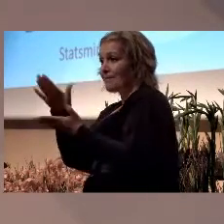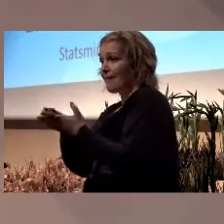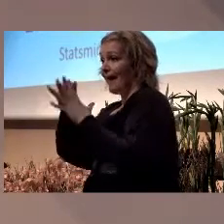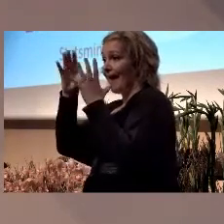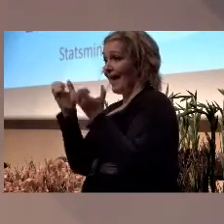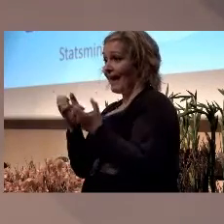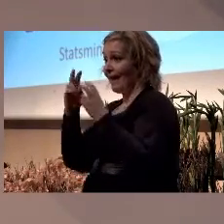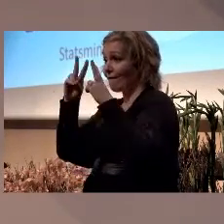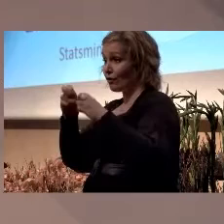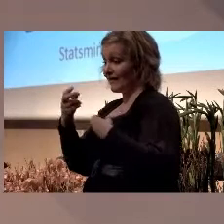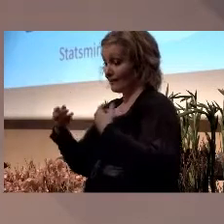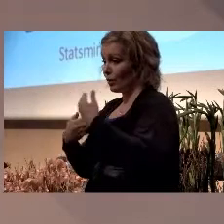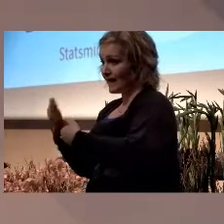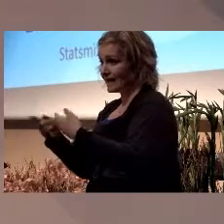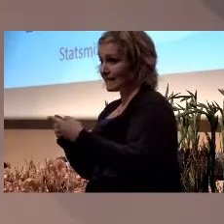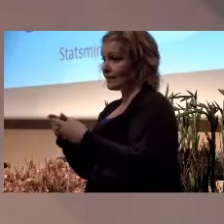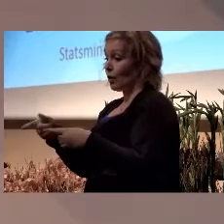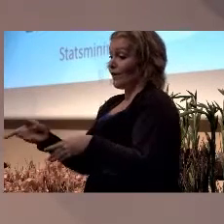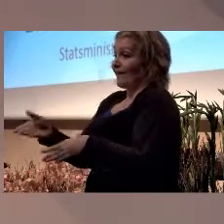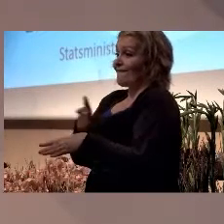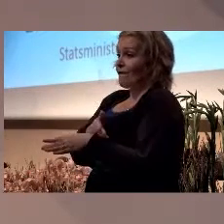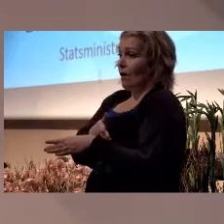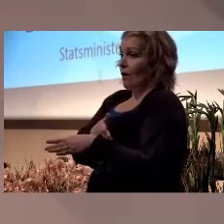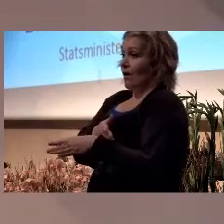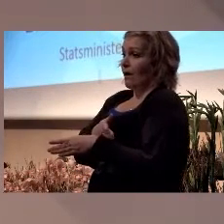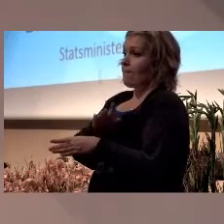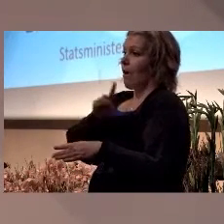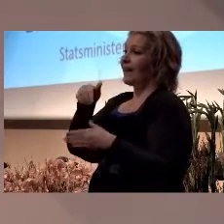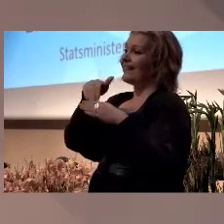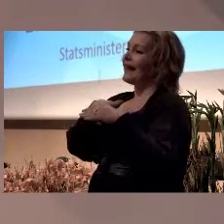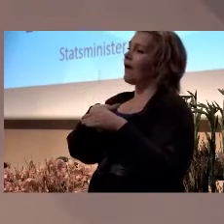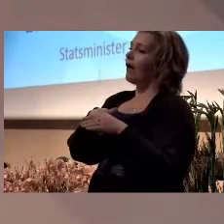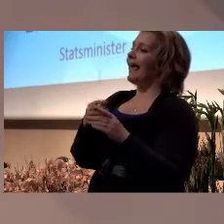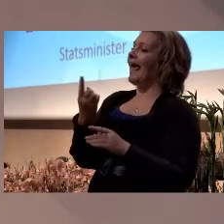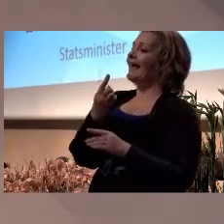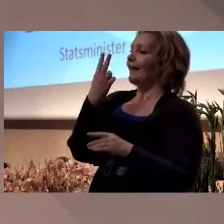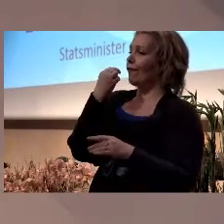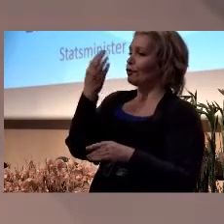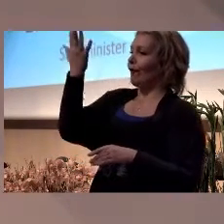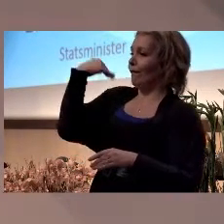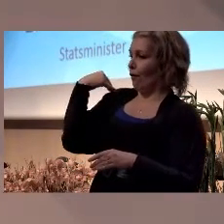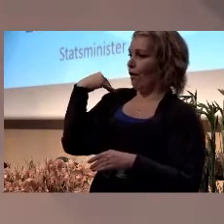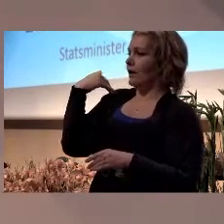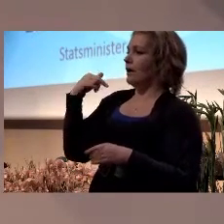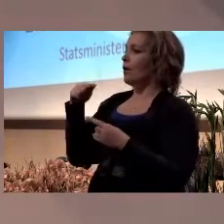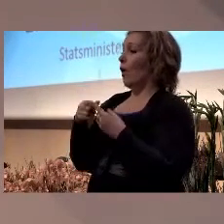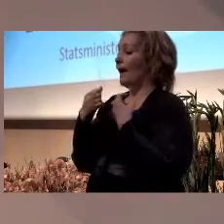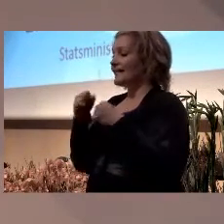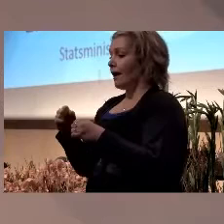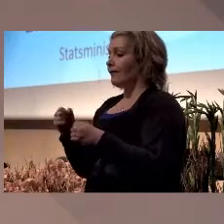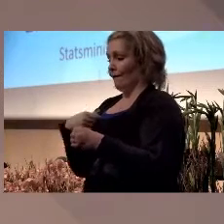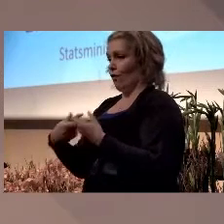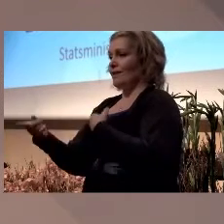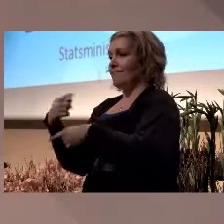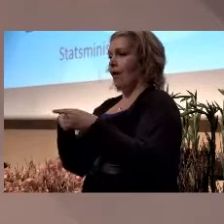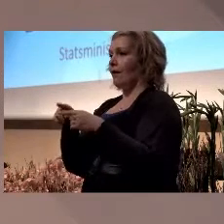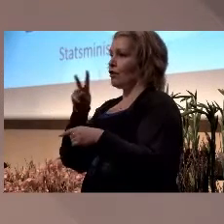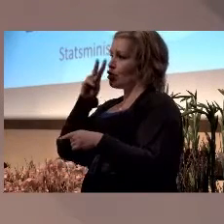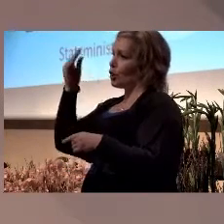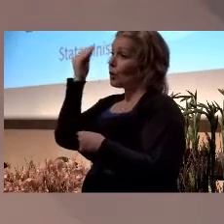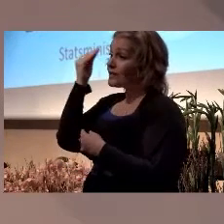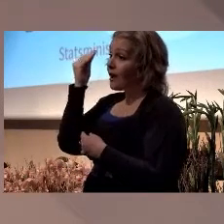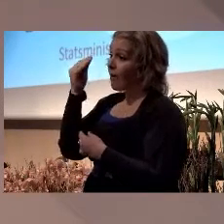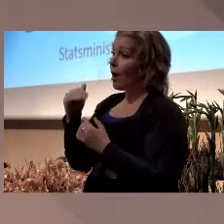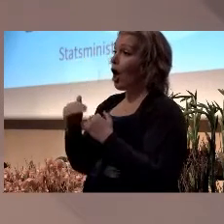hele forskningsprosessen, der de før kun deltok i enkeltforsøk. Innsatsen får vi igjen i form av ny